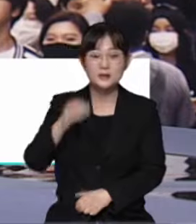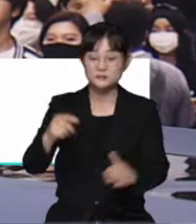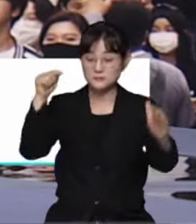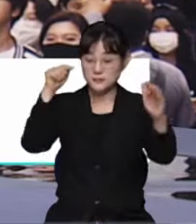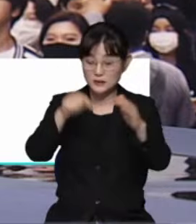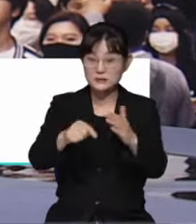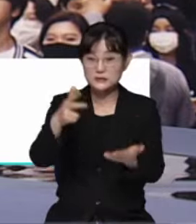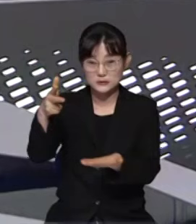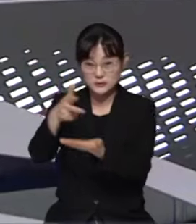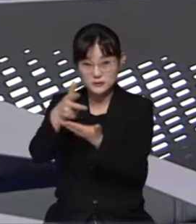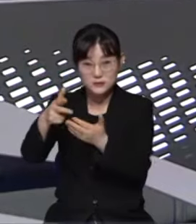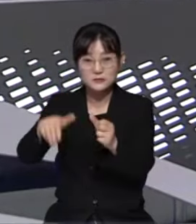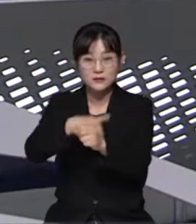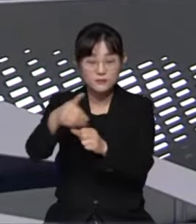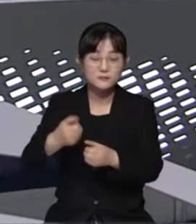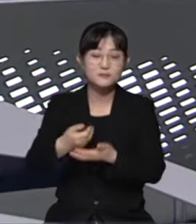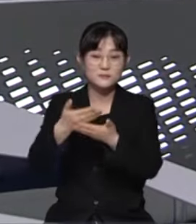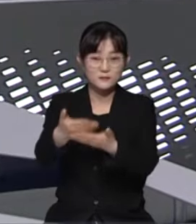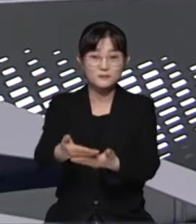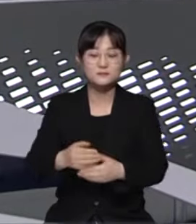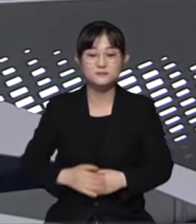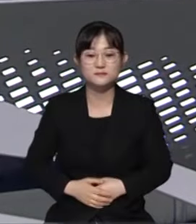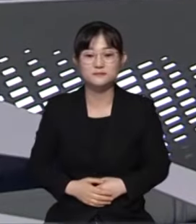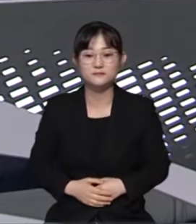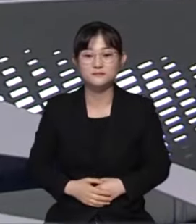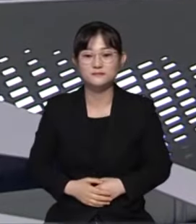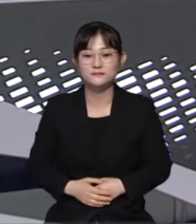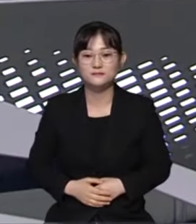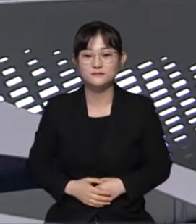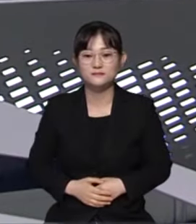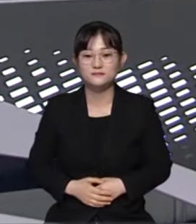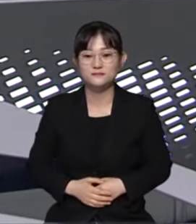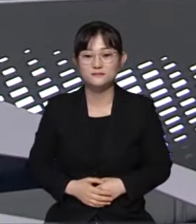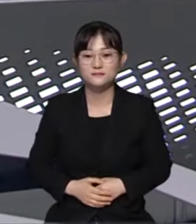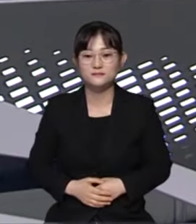연결해 보겠습니다. 조경원 기자, 현장 분위기 전해주시죠.